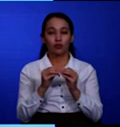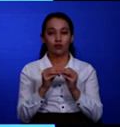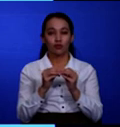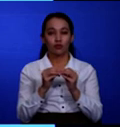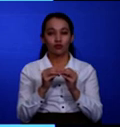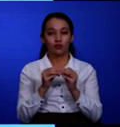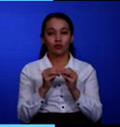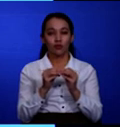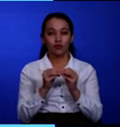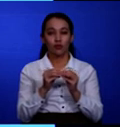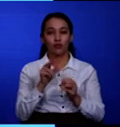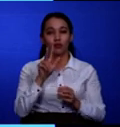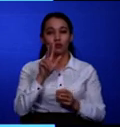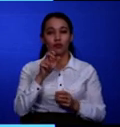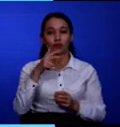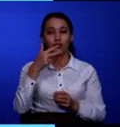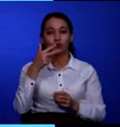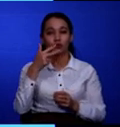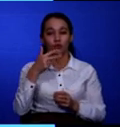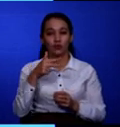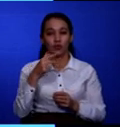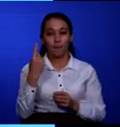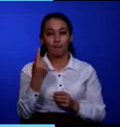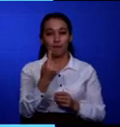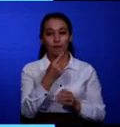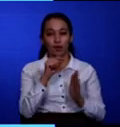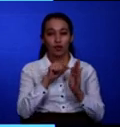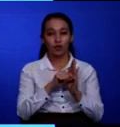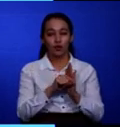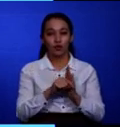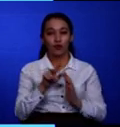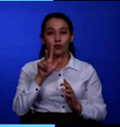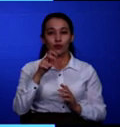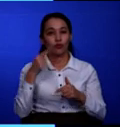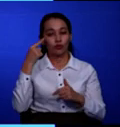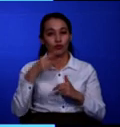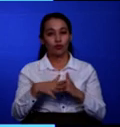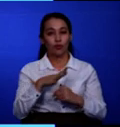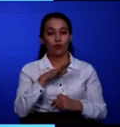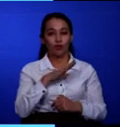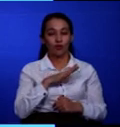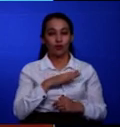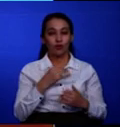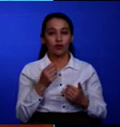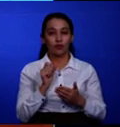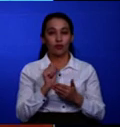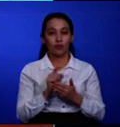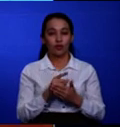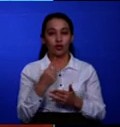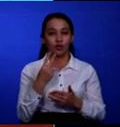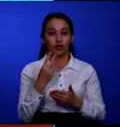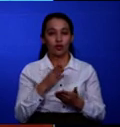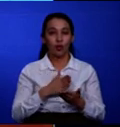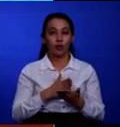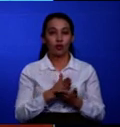degani 330 ta birlik yoki 330 soni degani. Albatta, bu misolni ham ikkinchi